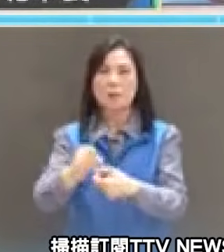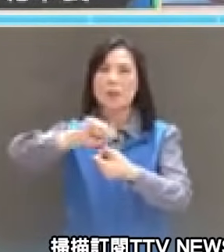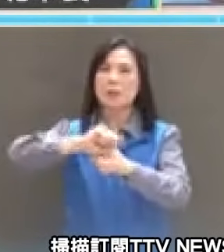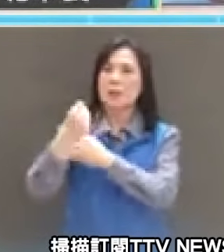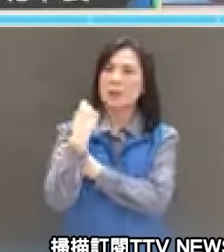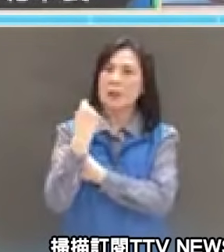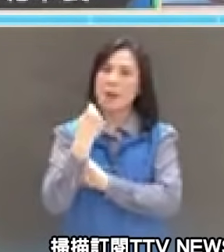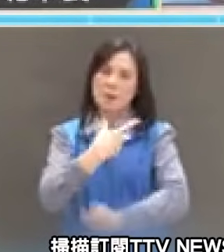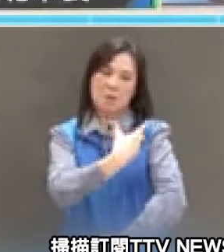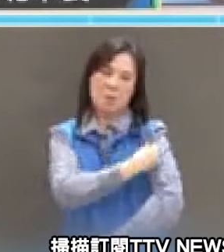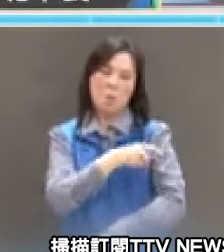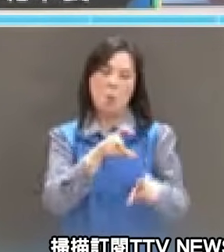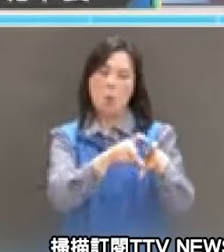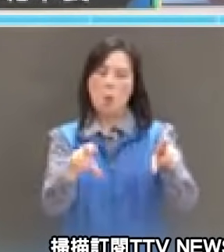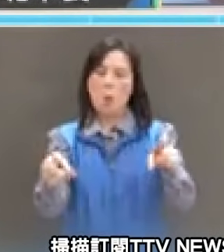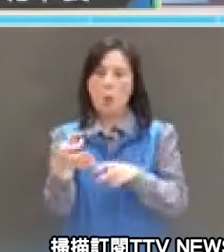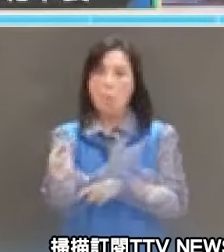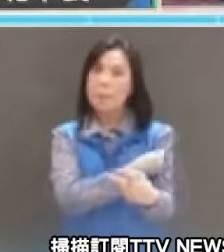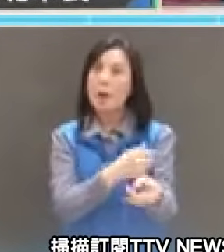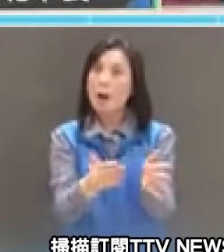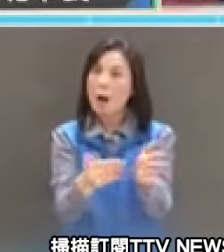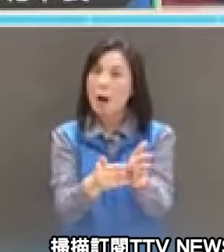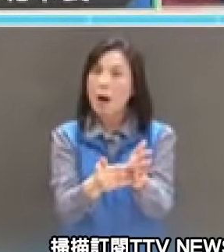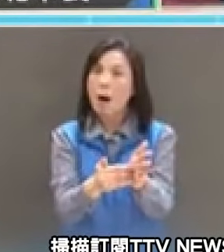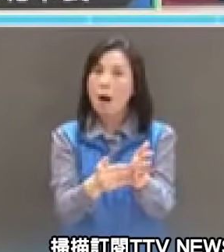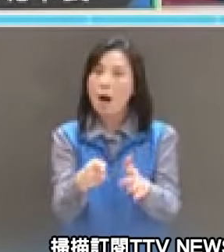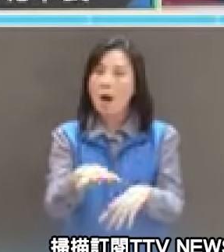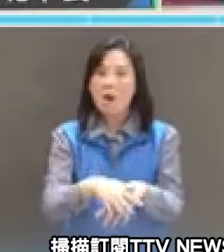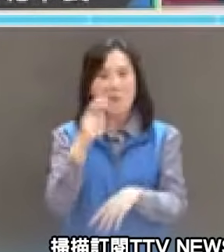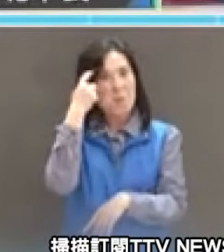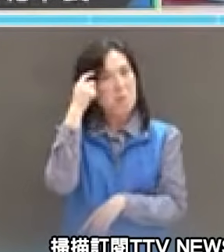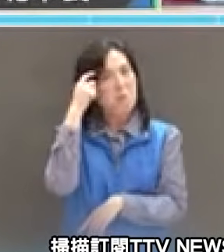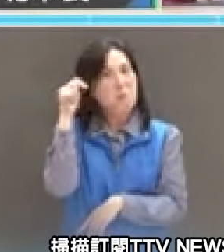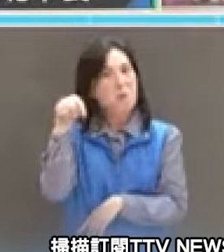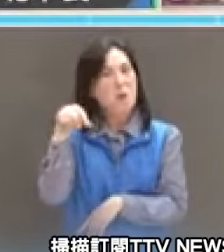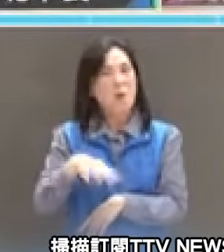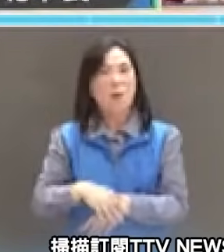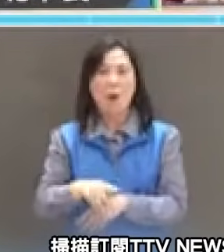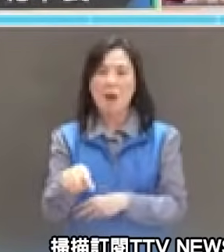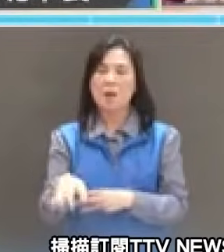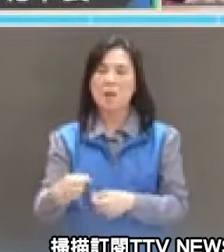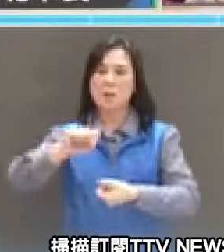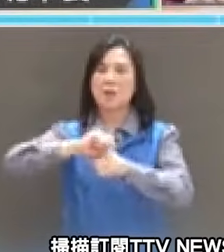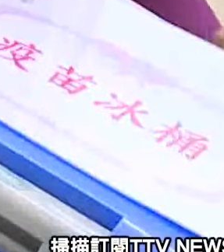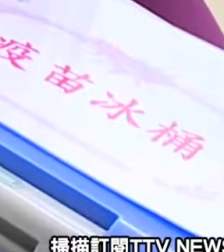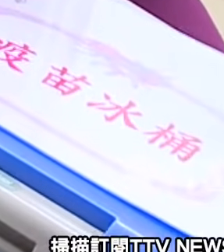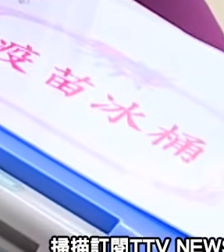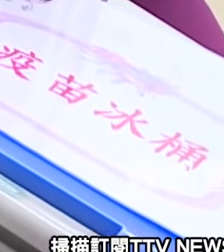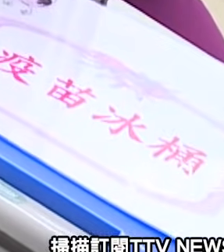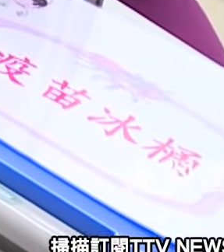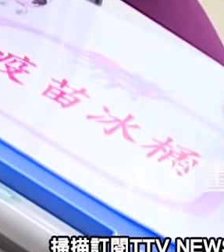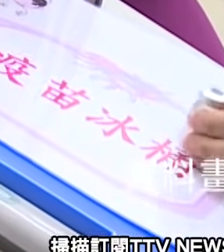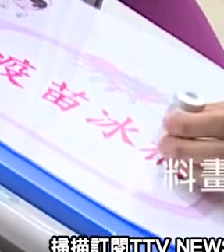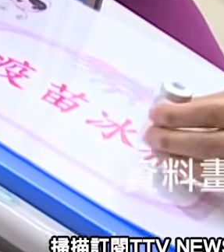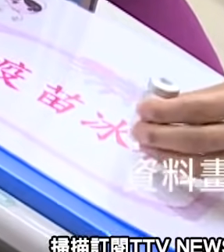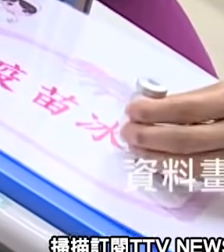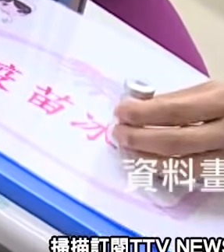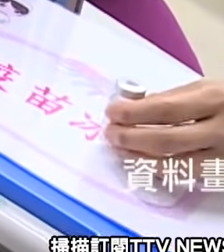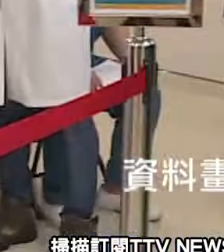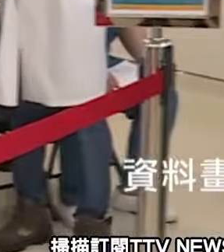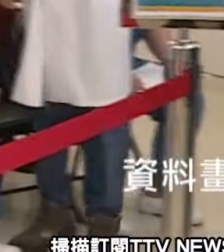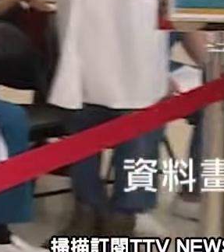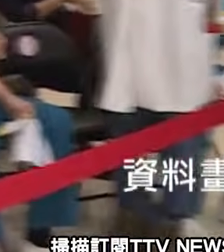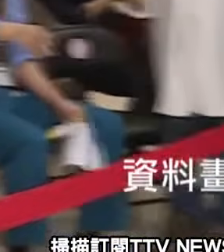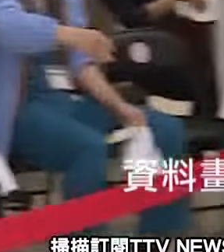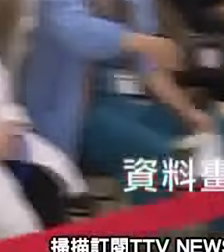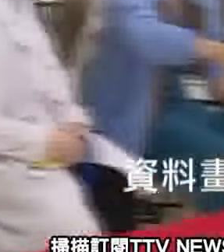考，作为追加的第三剂，我们是不是要部署赶快对加强版第三剂？ 侯友宜呼吁，不少国家已经在